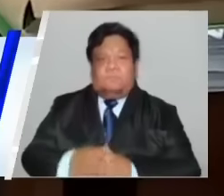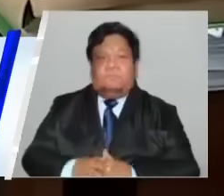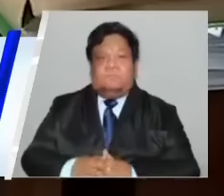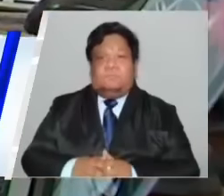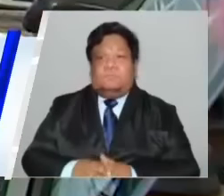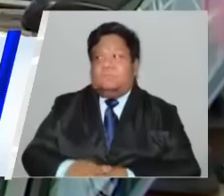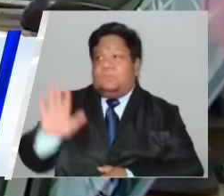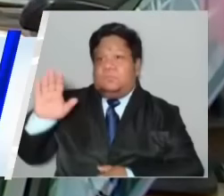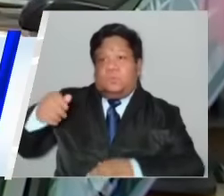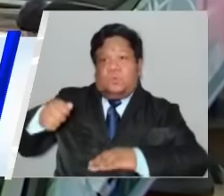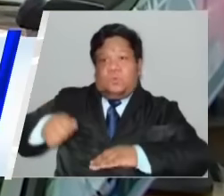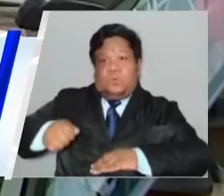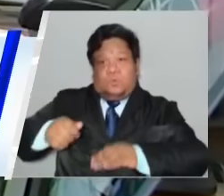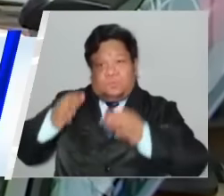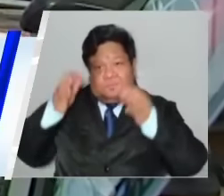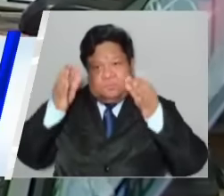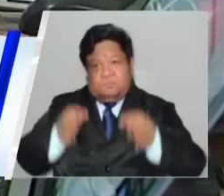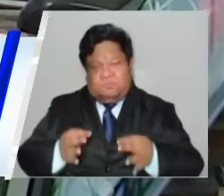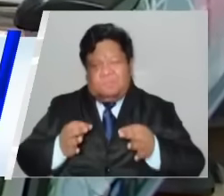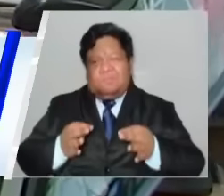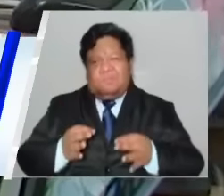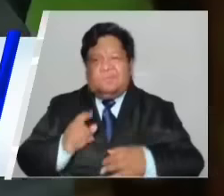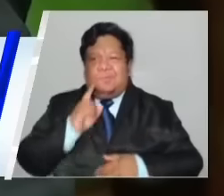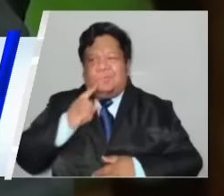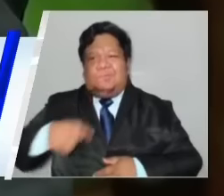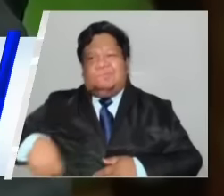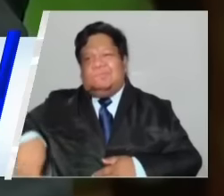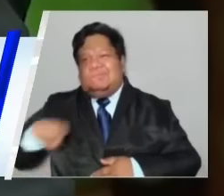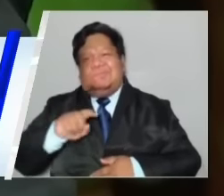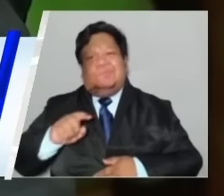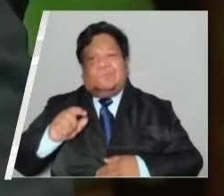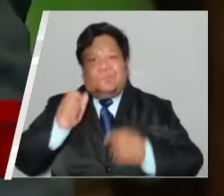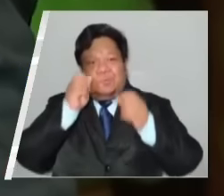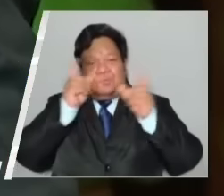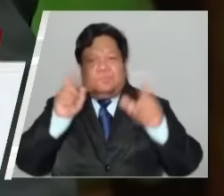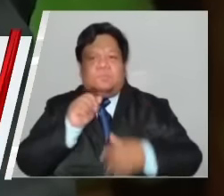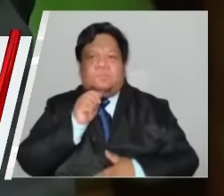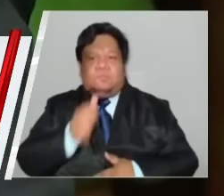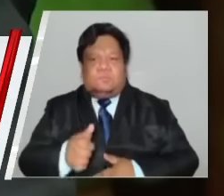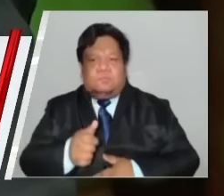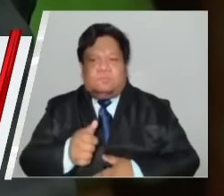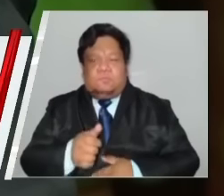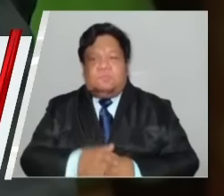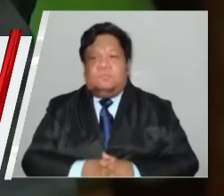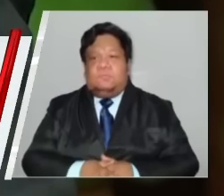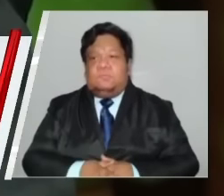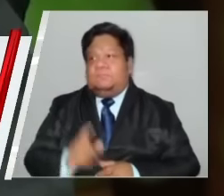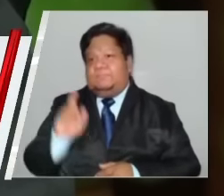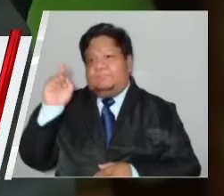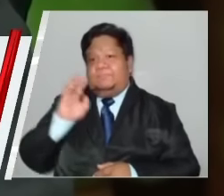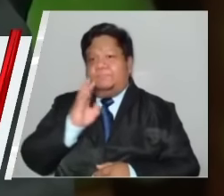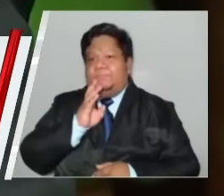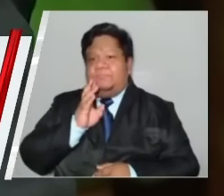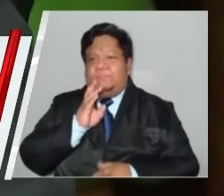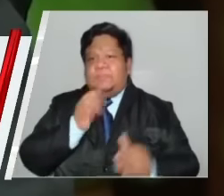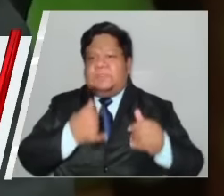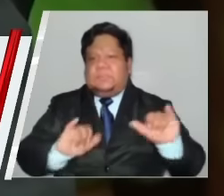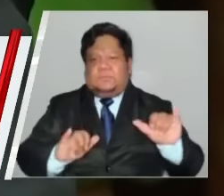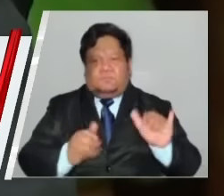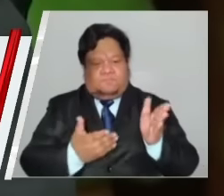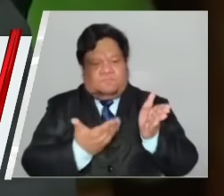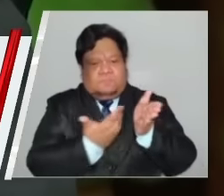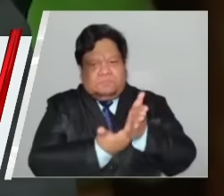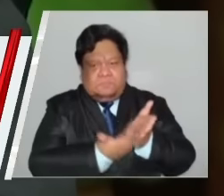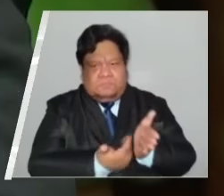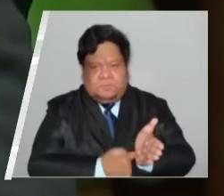hindi kinagulat ng mga complainant ayon sa kanilang abogado. The facts remain na ganun pa rin naman yung kaso.